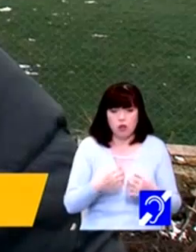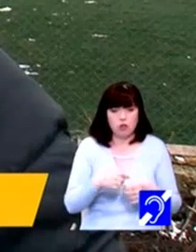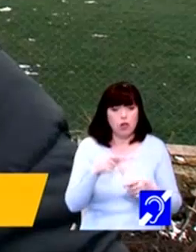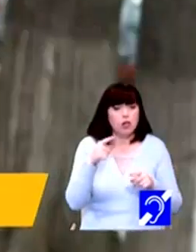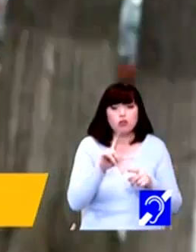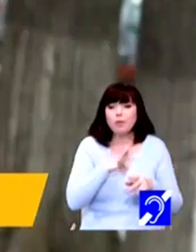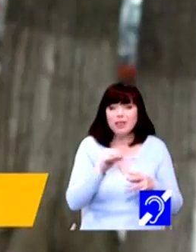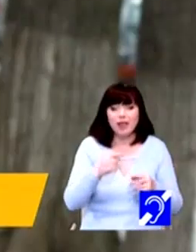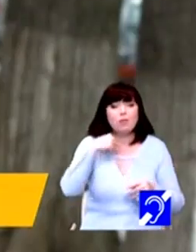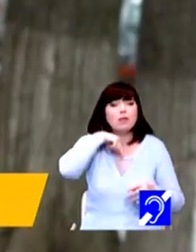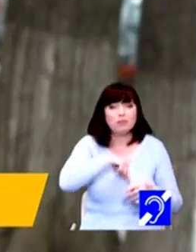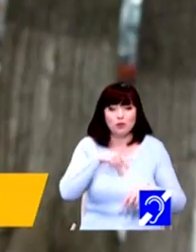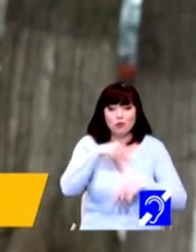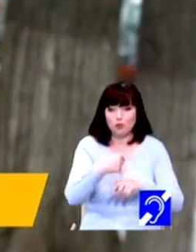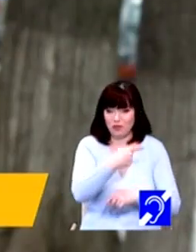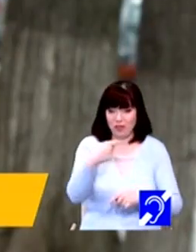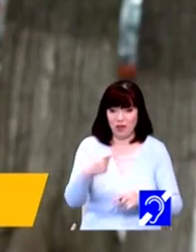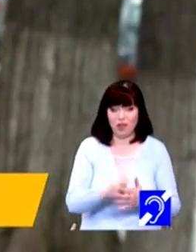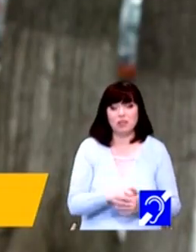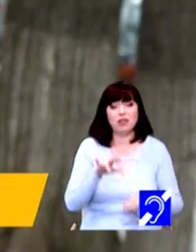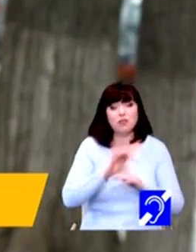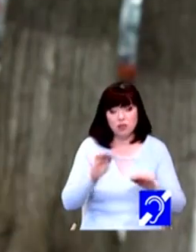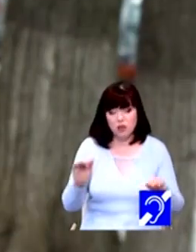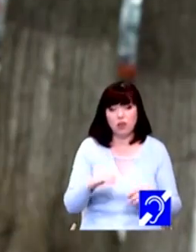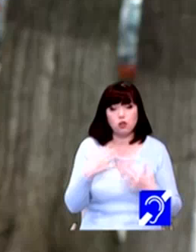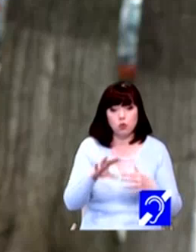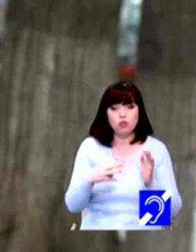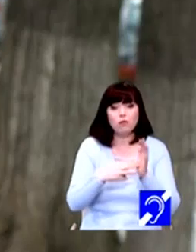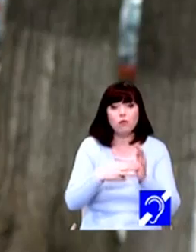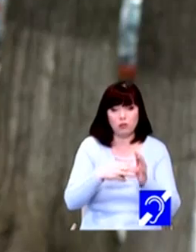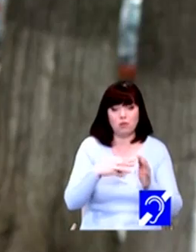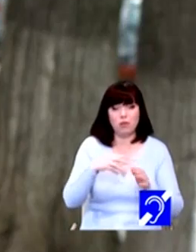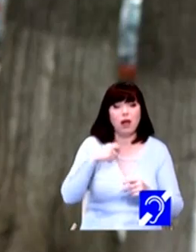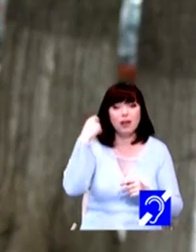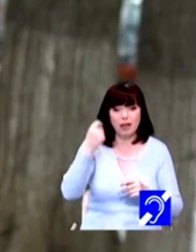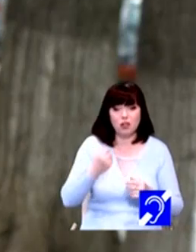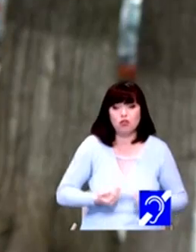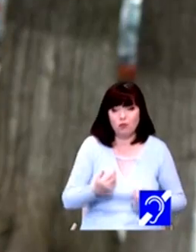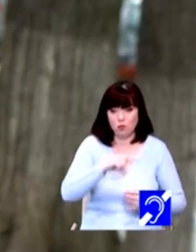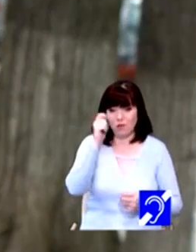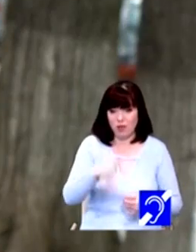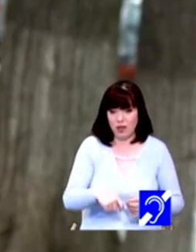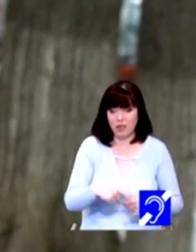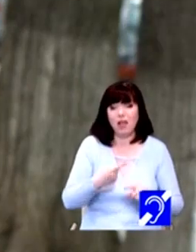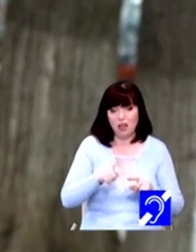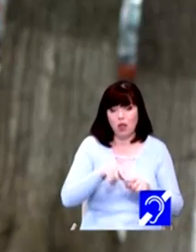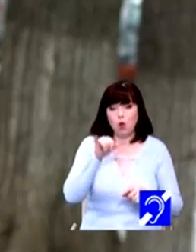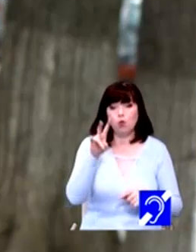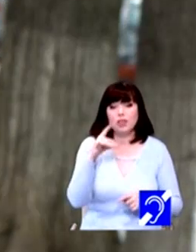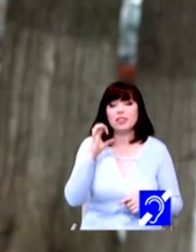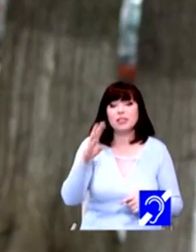emoțiile negative. Copiii din Ucraina trăiesc în teroarea războiului de 8 ani deja, potrivit datelor furnizate de UNICEF. În